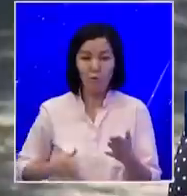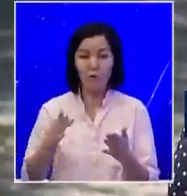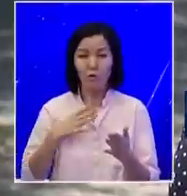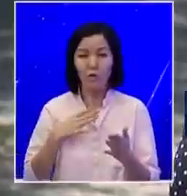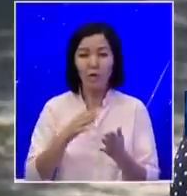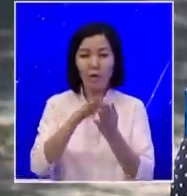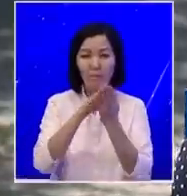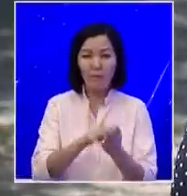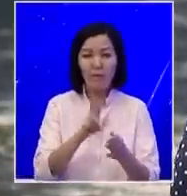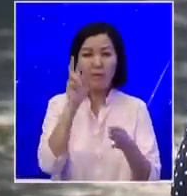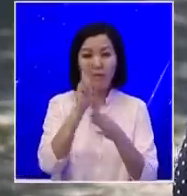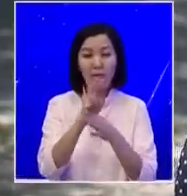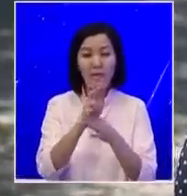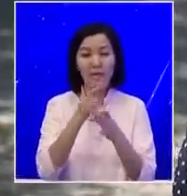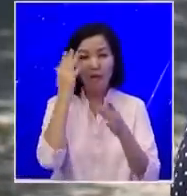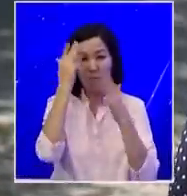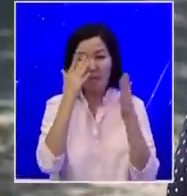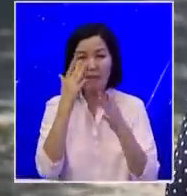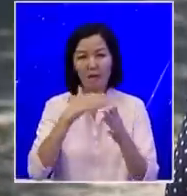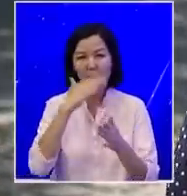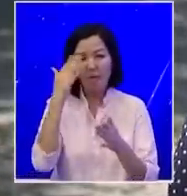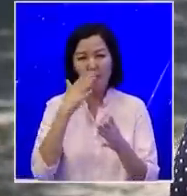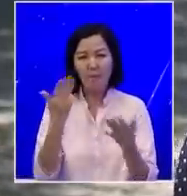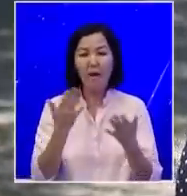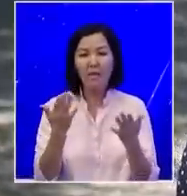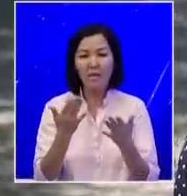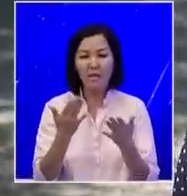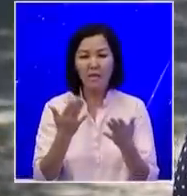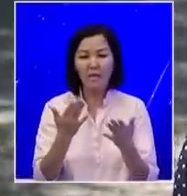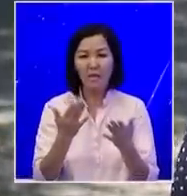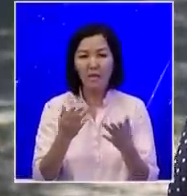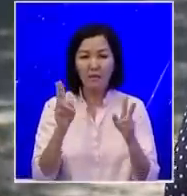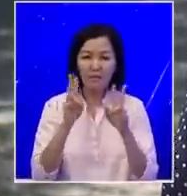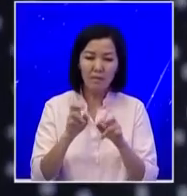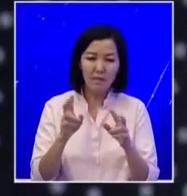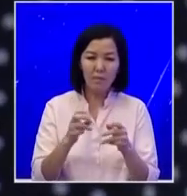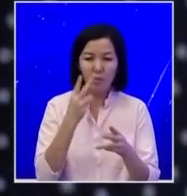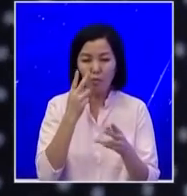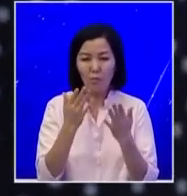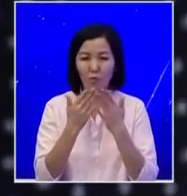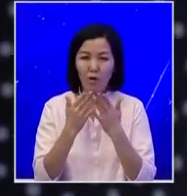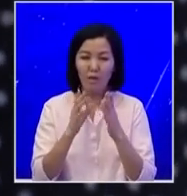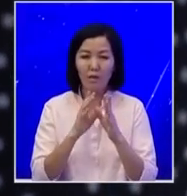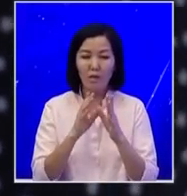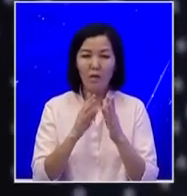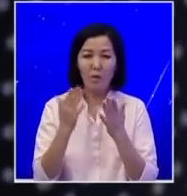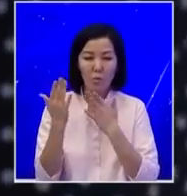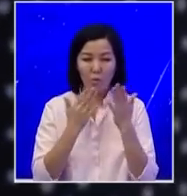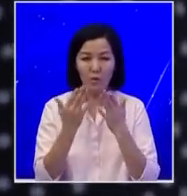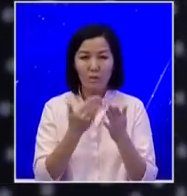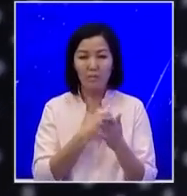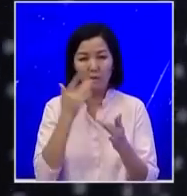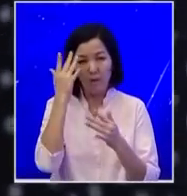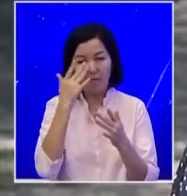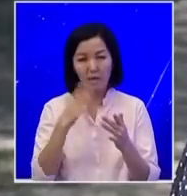кегенде армандайтын, әкемін бейті қай жерде екен, бір топырақ тастап, Құран оқытсам екен деп арманда